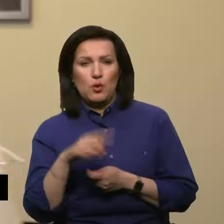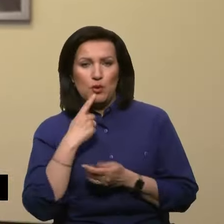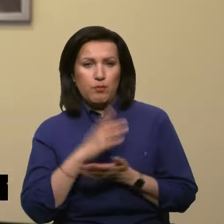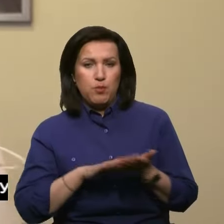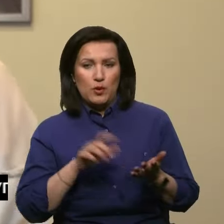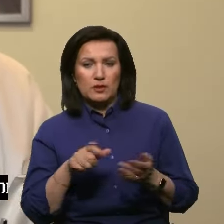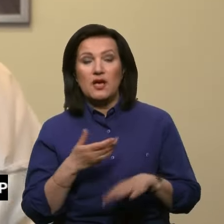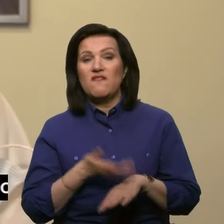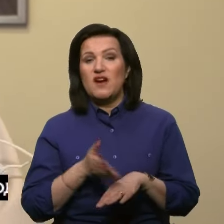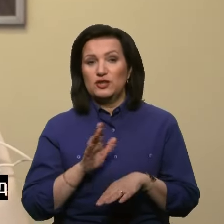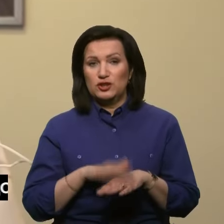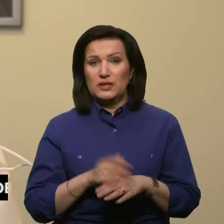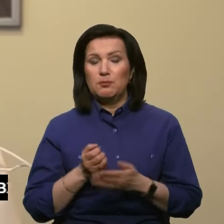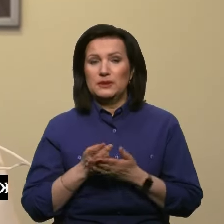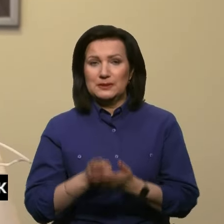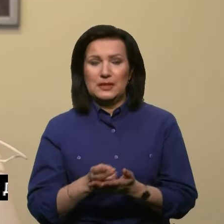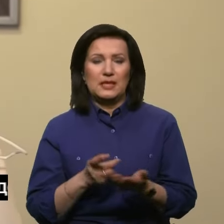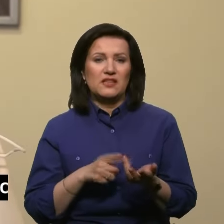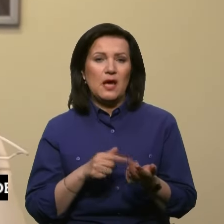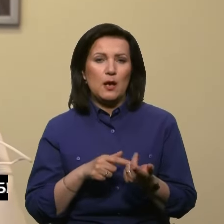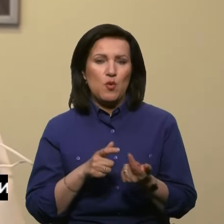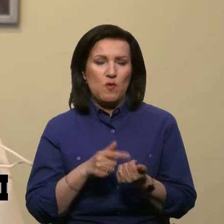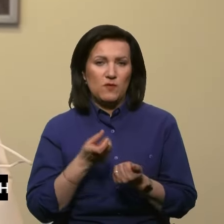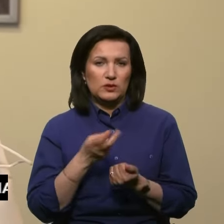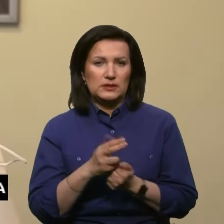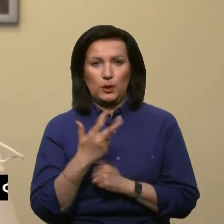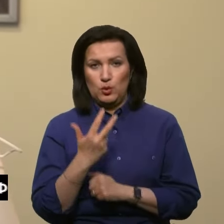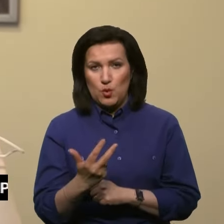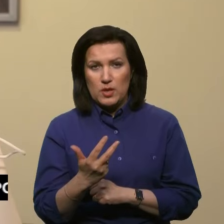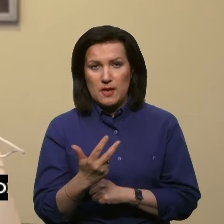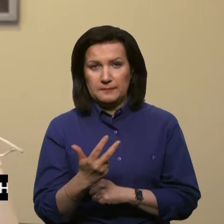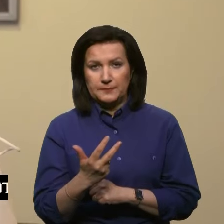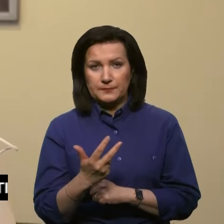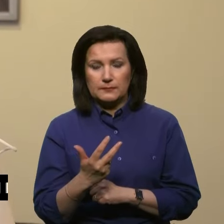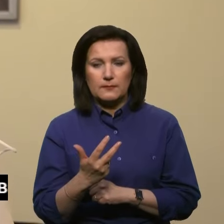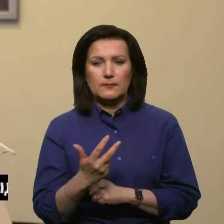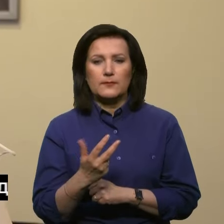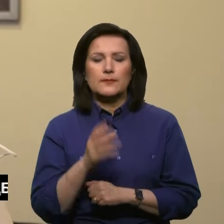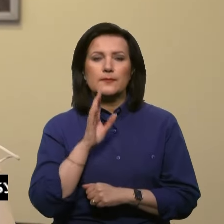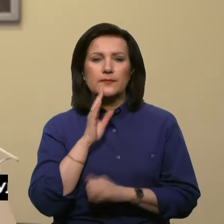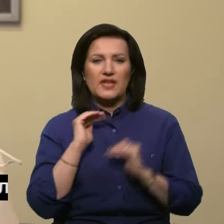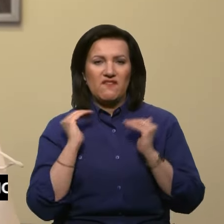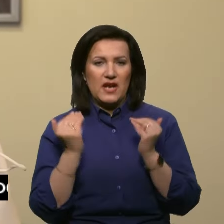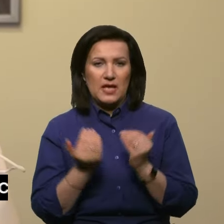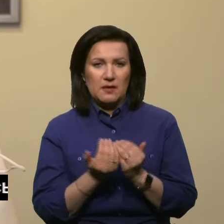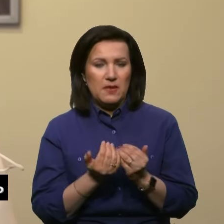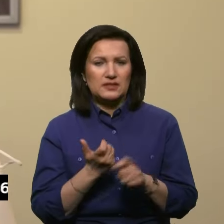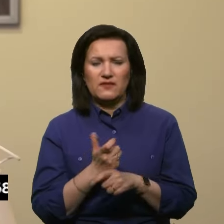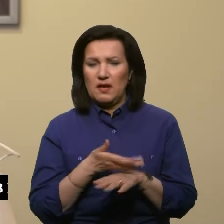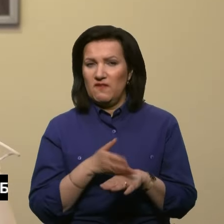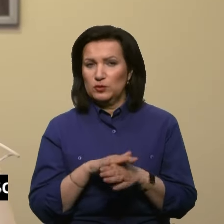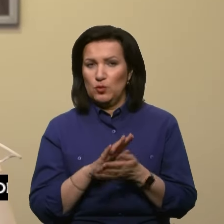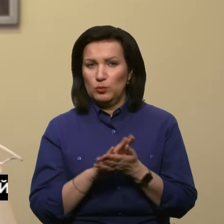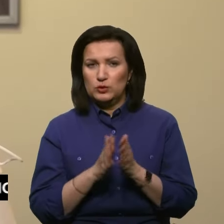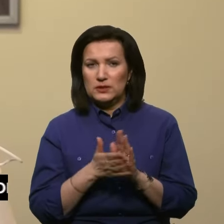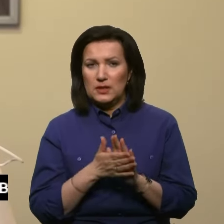поранених. Важких пацієнтів в лікарні нараховується троє. Одна лежить в реанімації в вкрай важкому стані